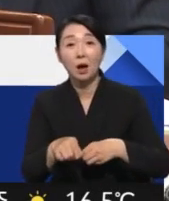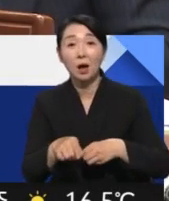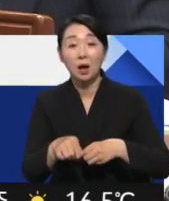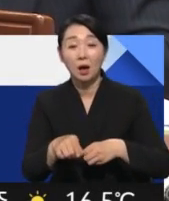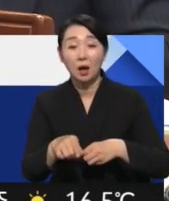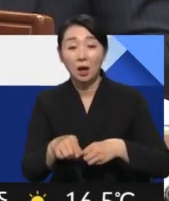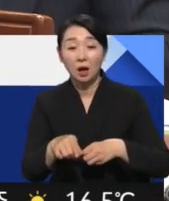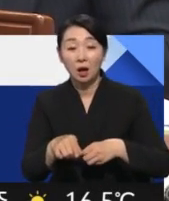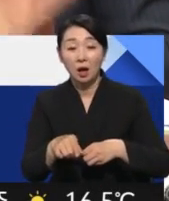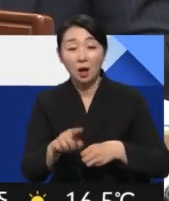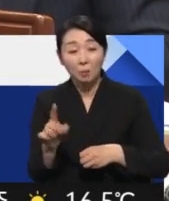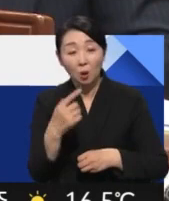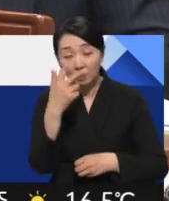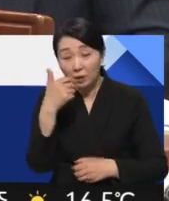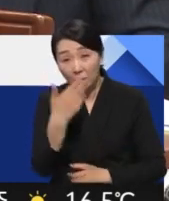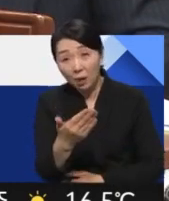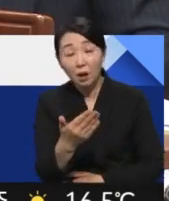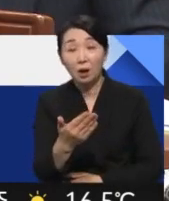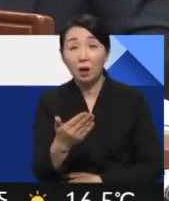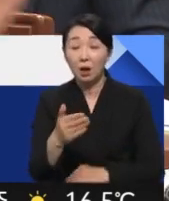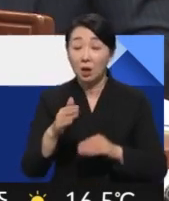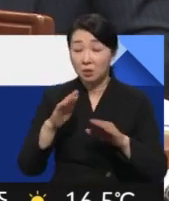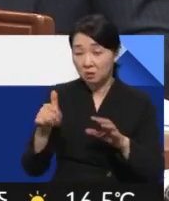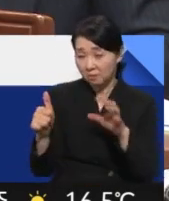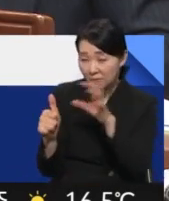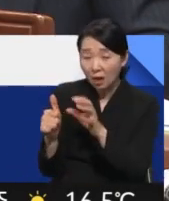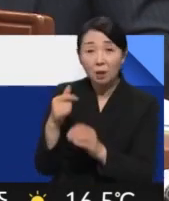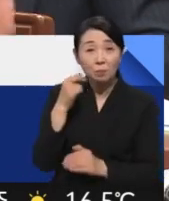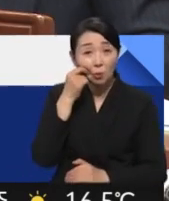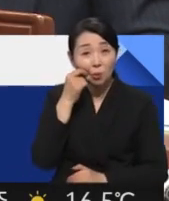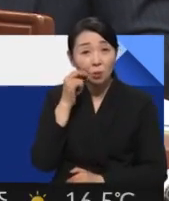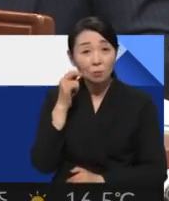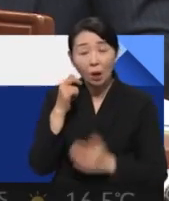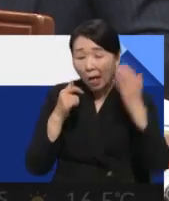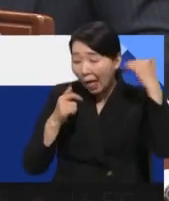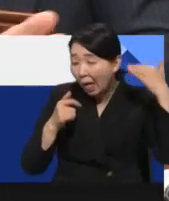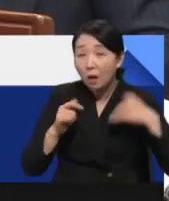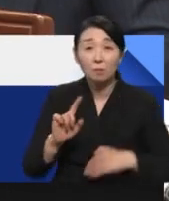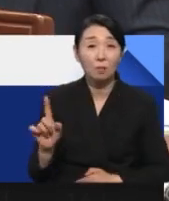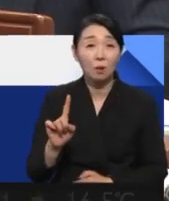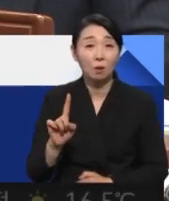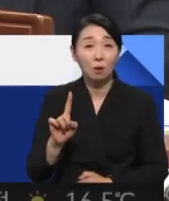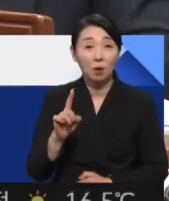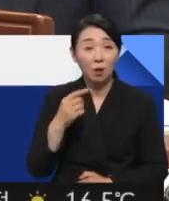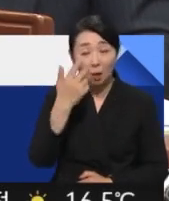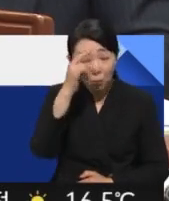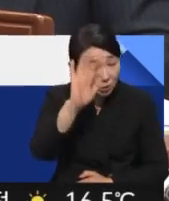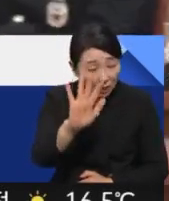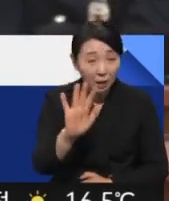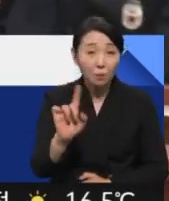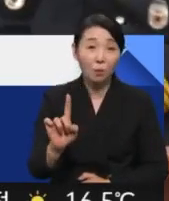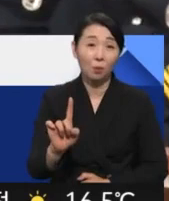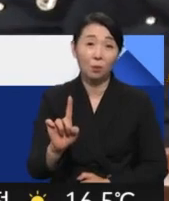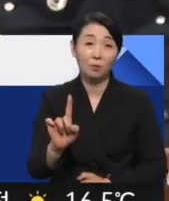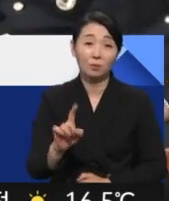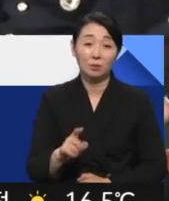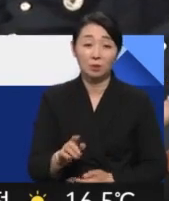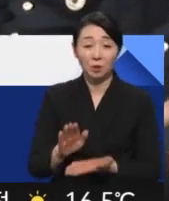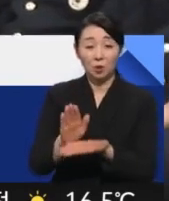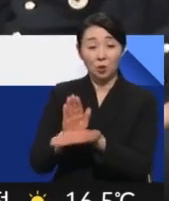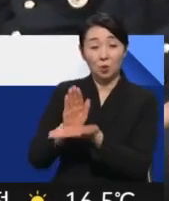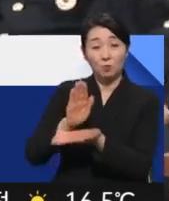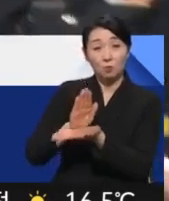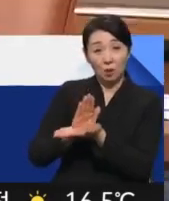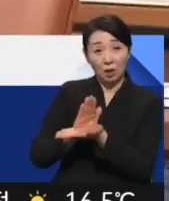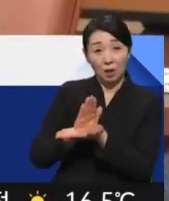있는지 비난을 듣지 못하는 겁니까? 안 듣는 겁니까? 안 보고 안 듣고 있는 겁니까? 분당선은 그때 최선을